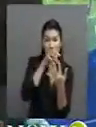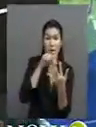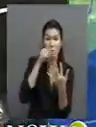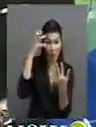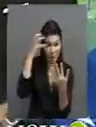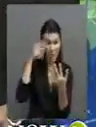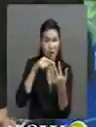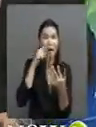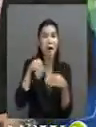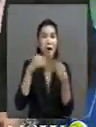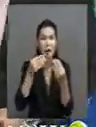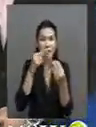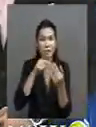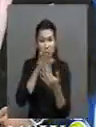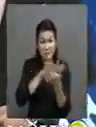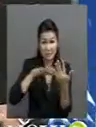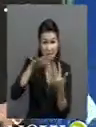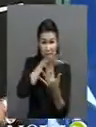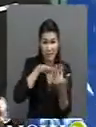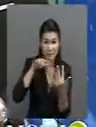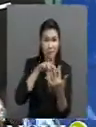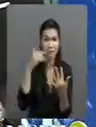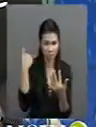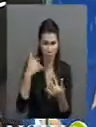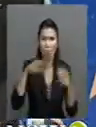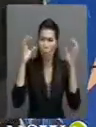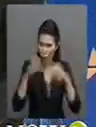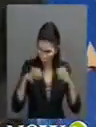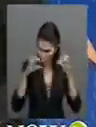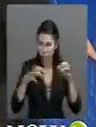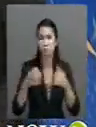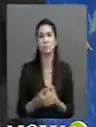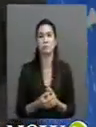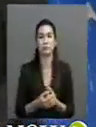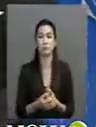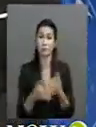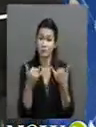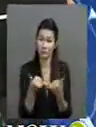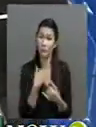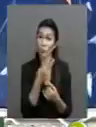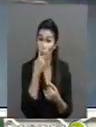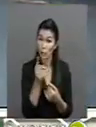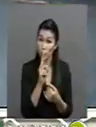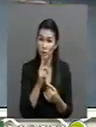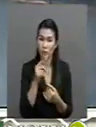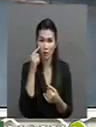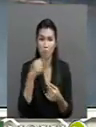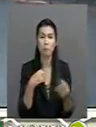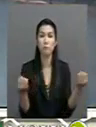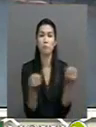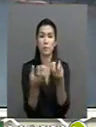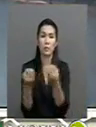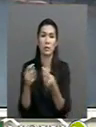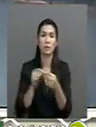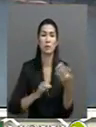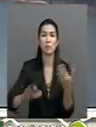ศลาวครับก็จะทำให้พื้นที่เหล่านี้เป็นพื้นที่ที่มีฝนตกหนักนะครับมาดูนะครับพื้นที่ที่จะได้รับผลกระทบใน